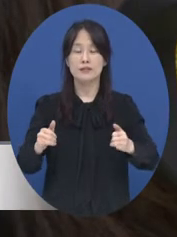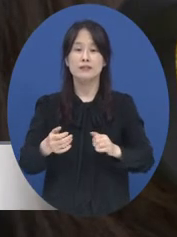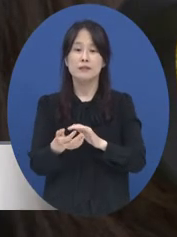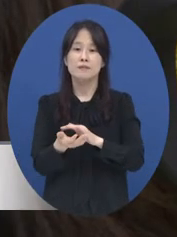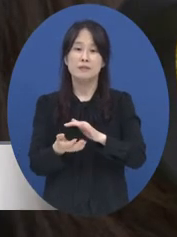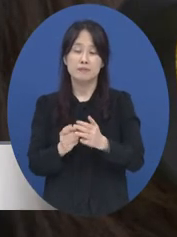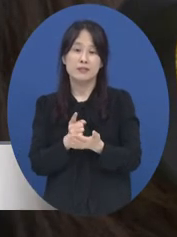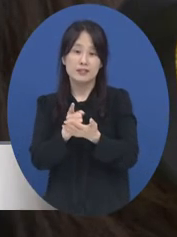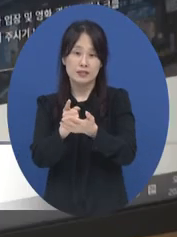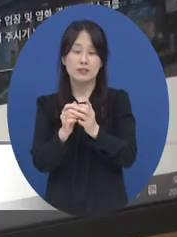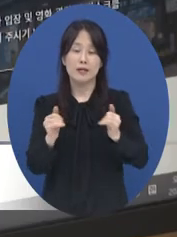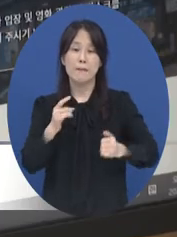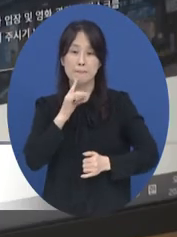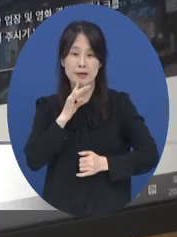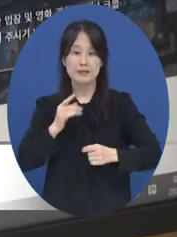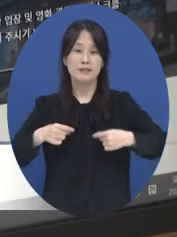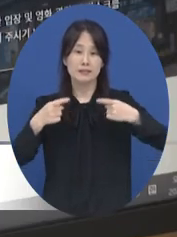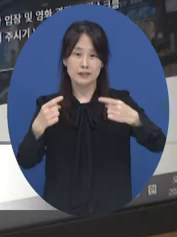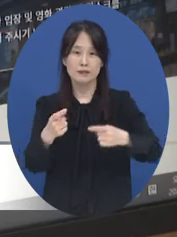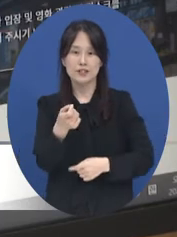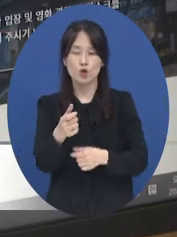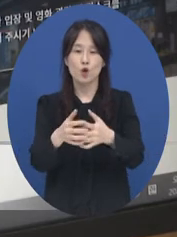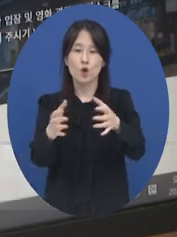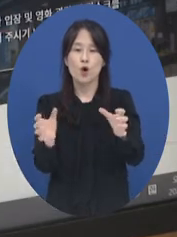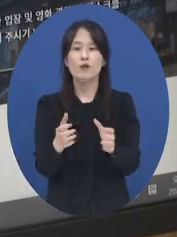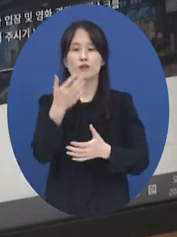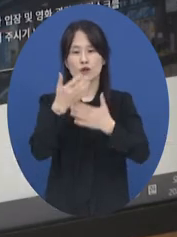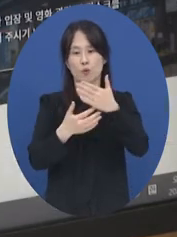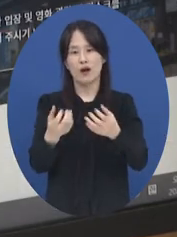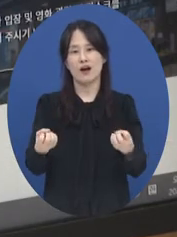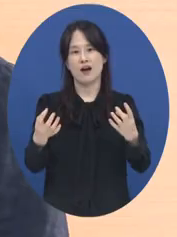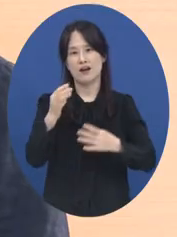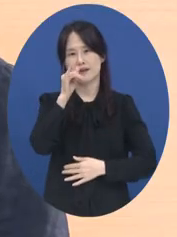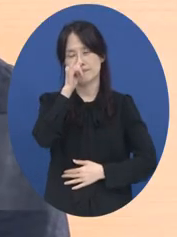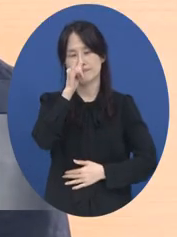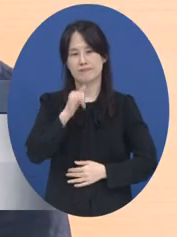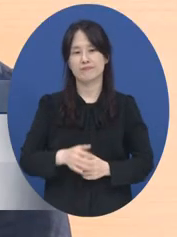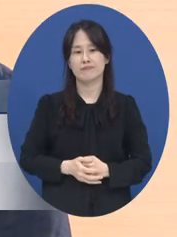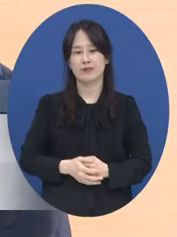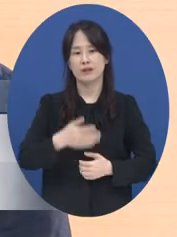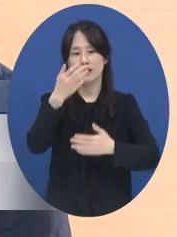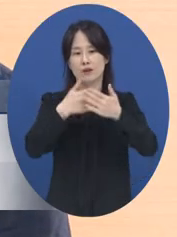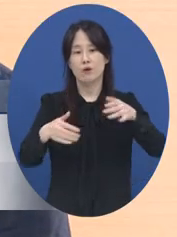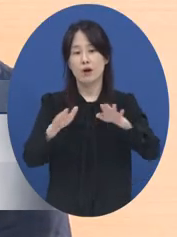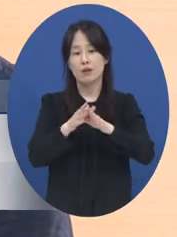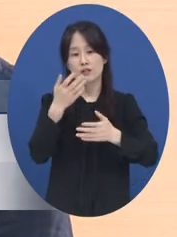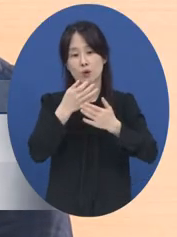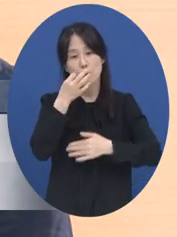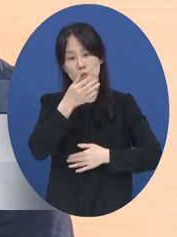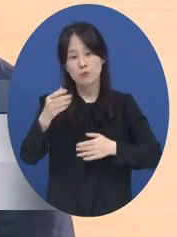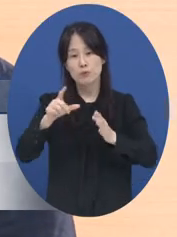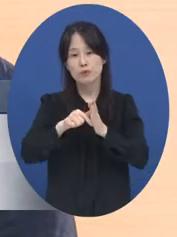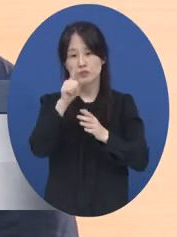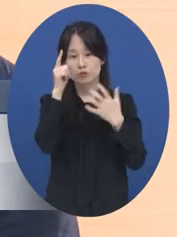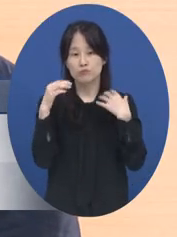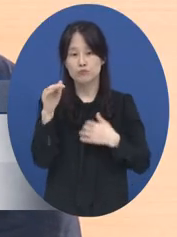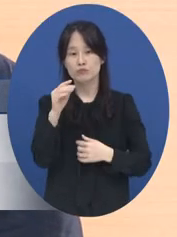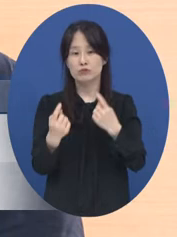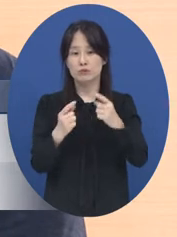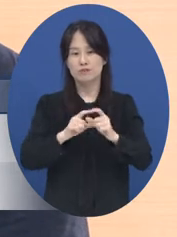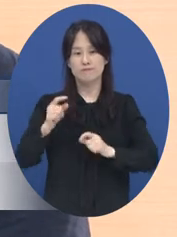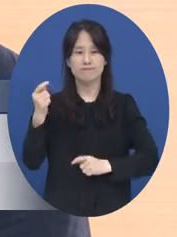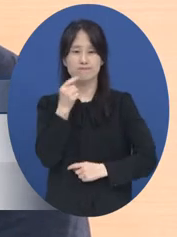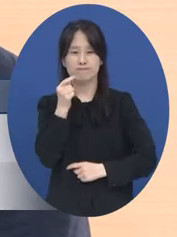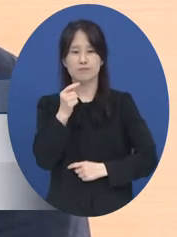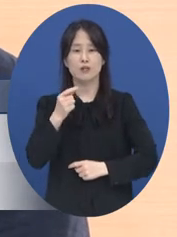사전 참가 신청자에 한해 소규모 영화제로 열립니다. 상영관에서 영화를 상영하면서 현재 정부 기준보다 더